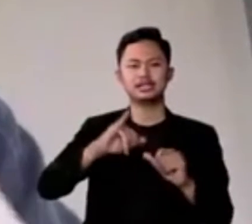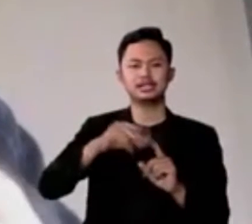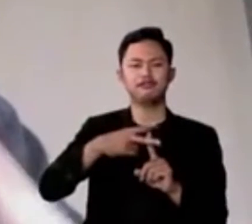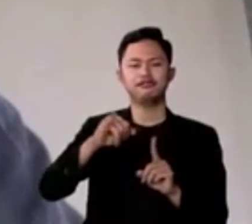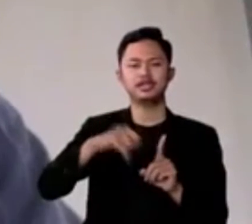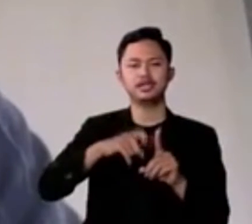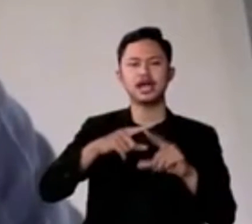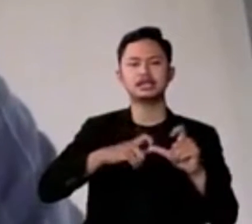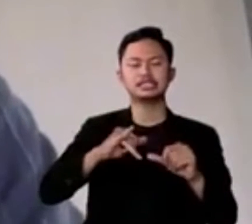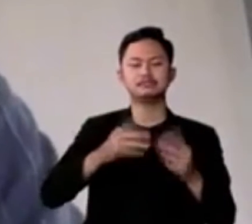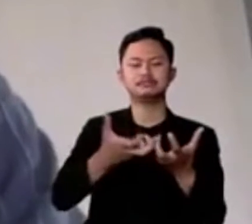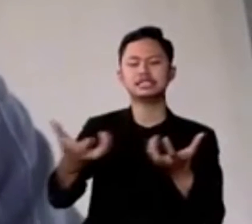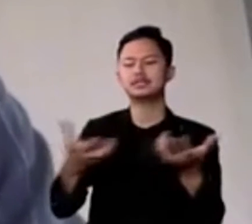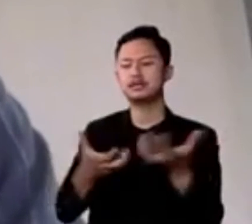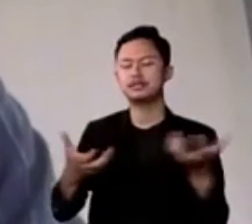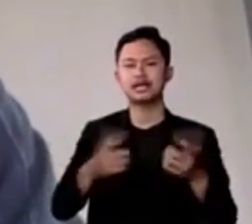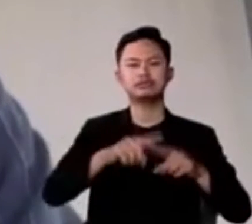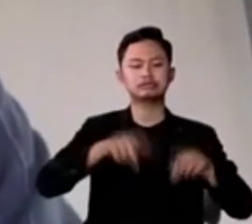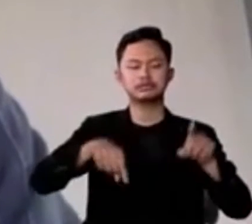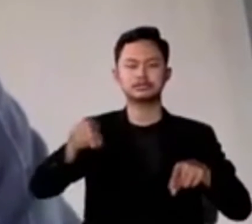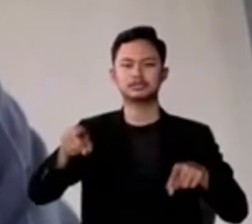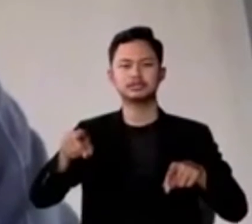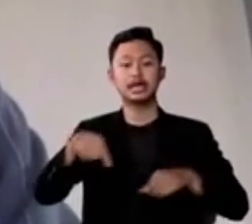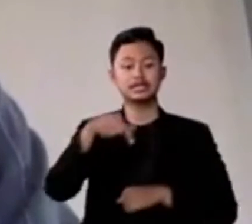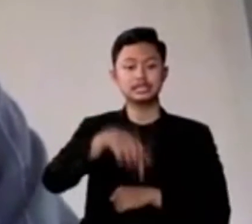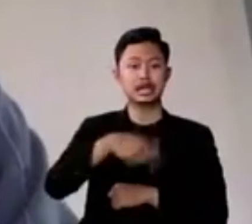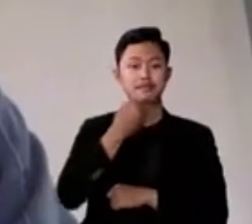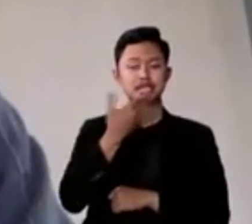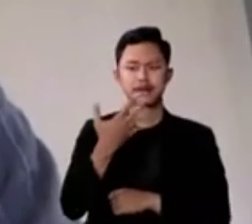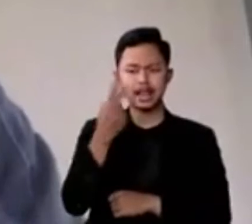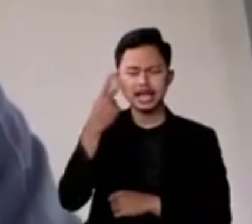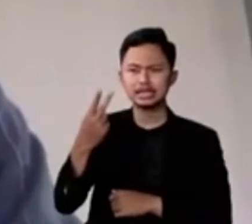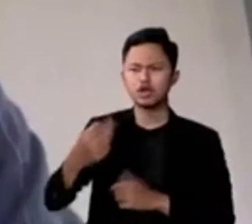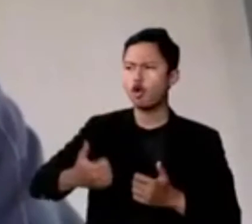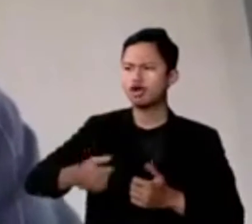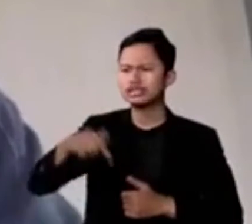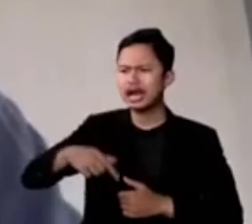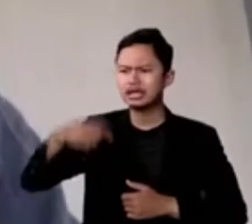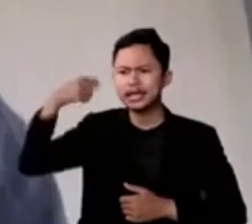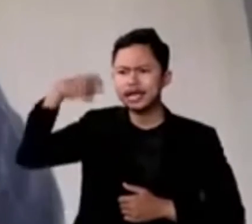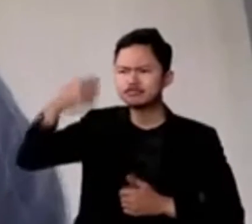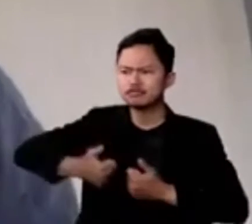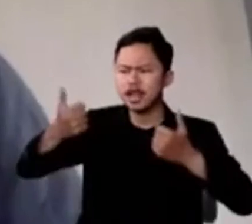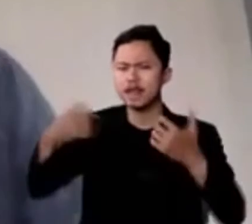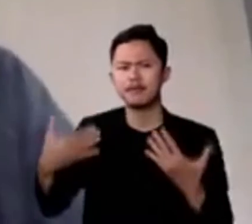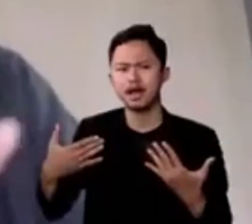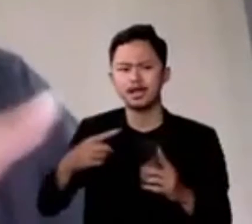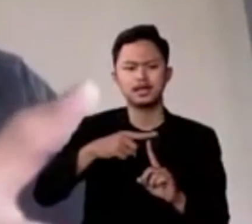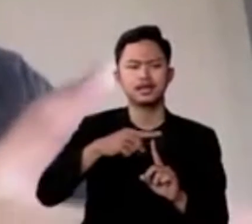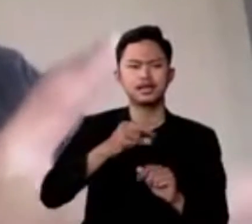sisi dari sisi konten site ya yang selalu kita lihat premium sekarang kenapa lebih ngomong digital